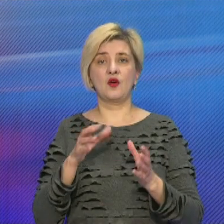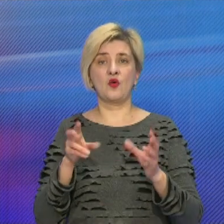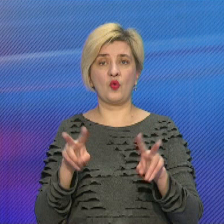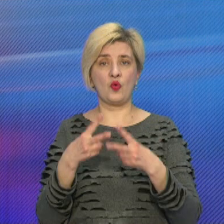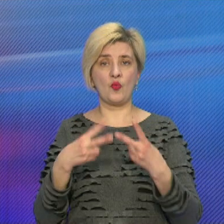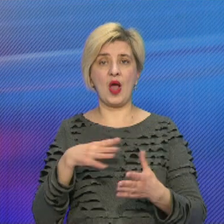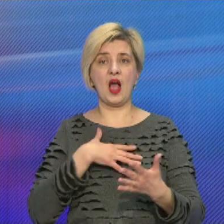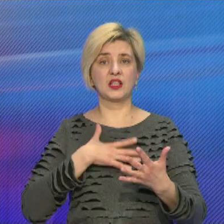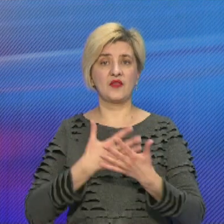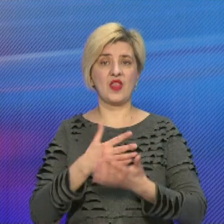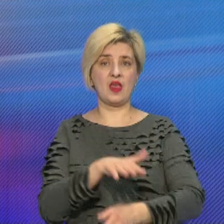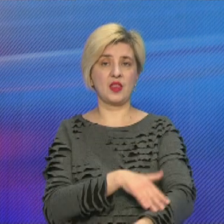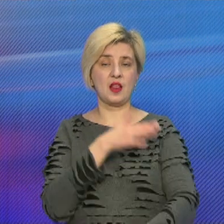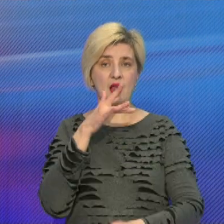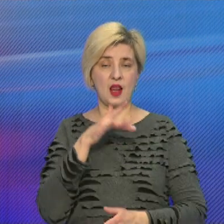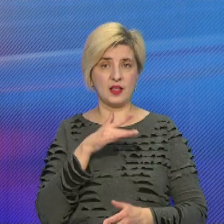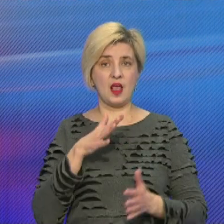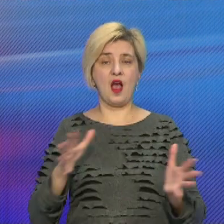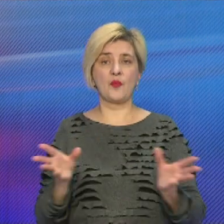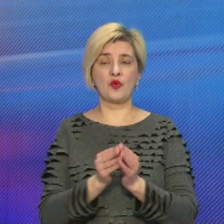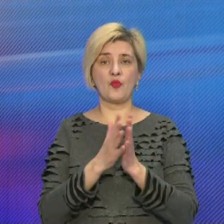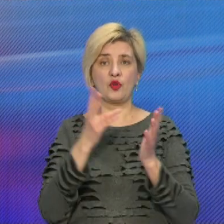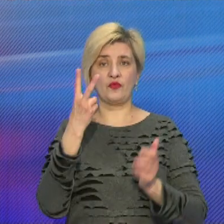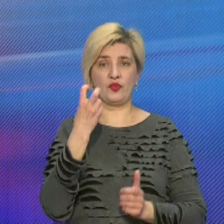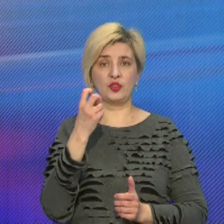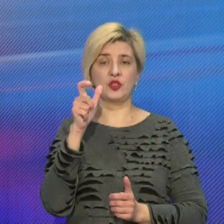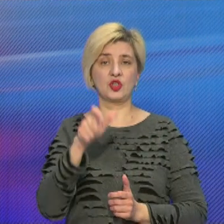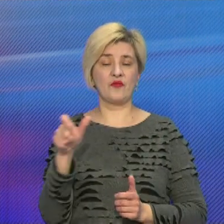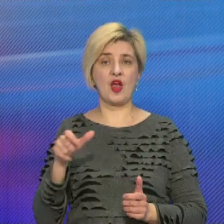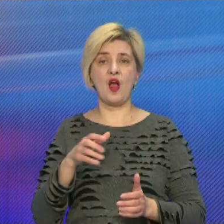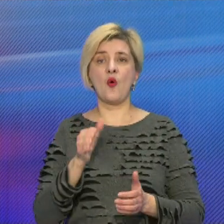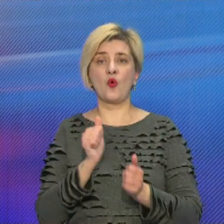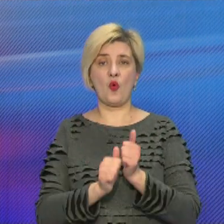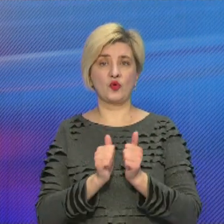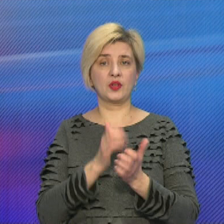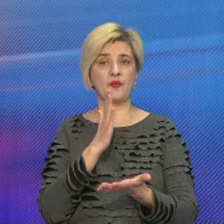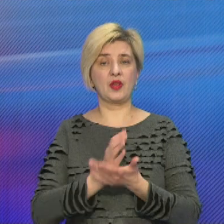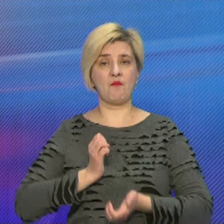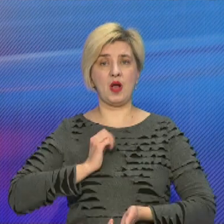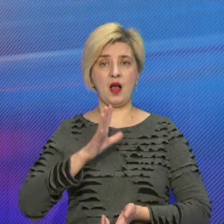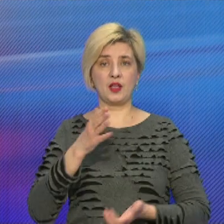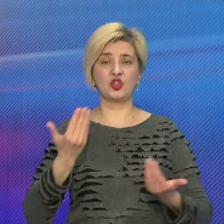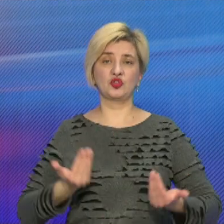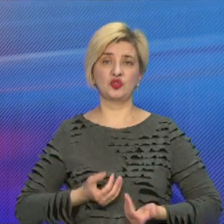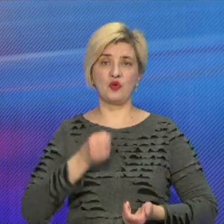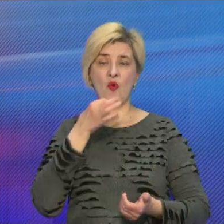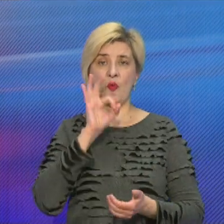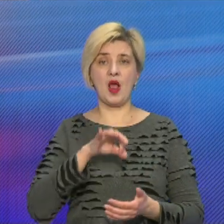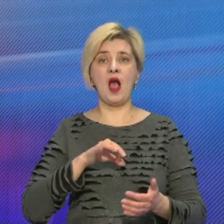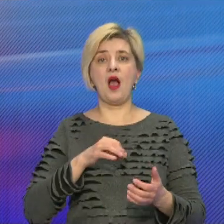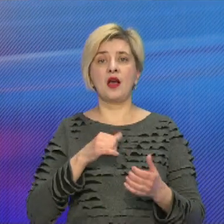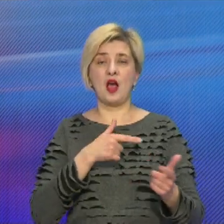объединяют больше за 200 человек. У каждого за плечами богатый житёвый опыт. А вот дякуючи активности, позитивности и готовности делиться